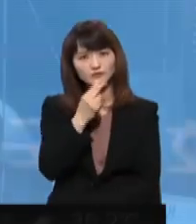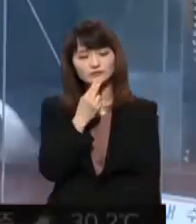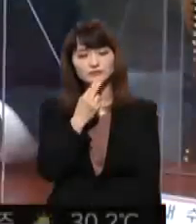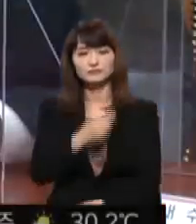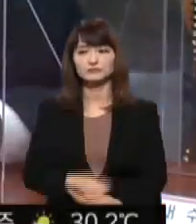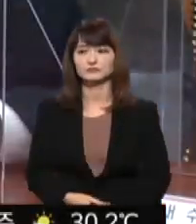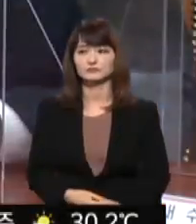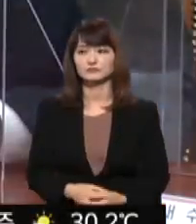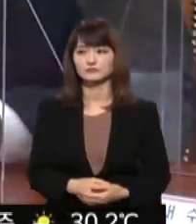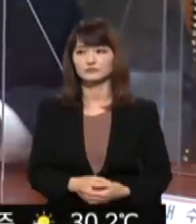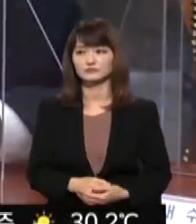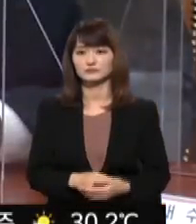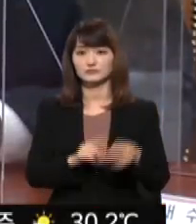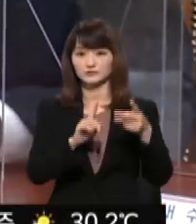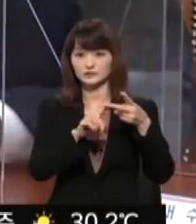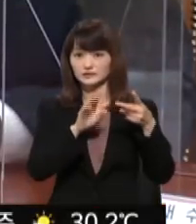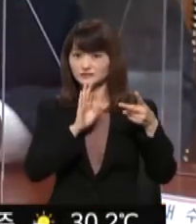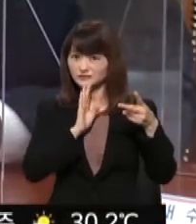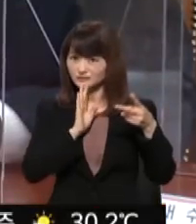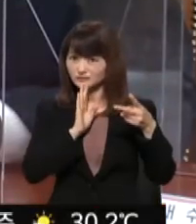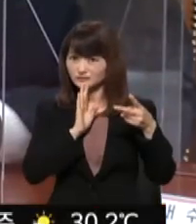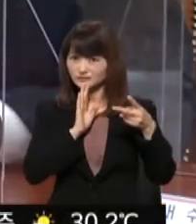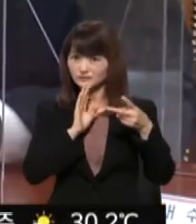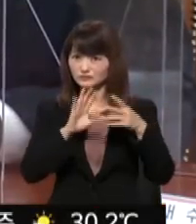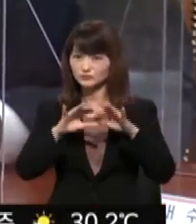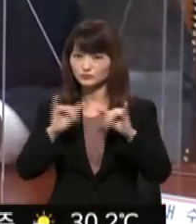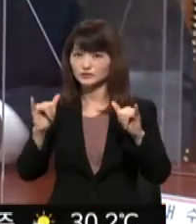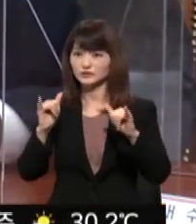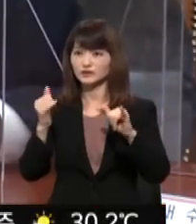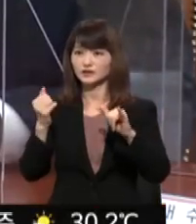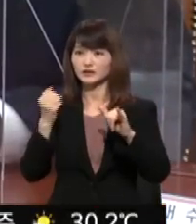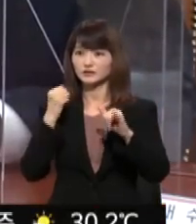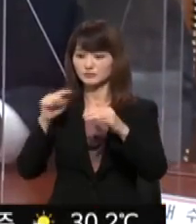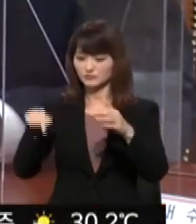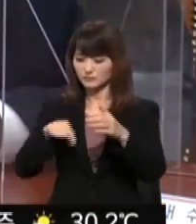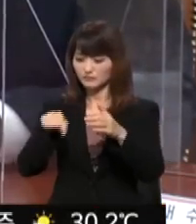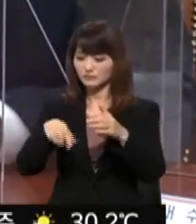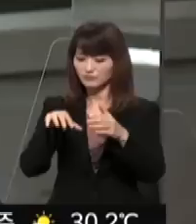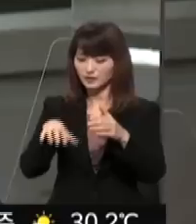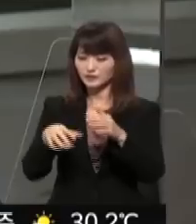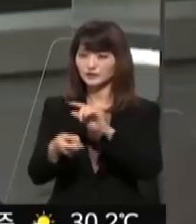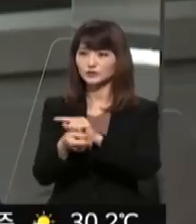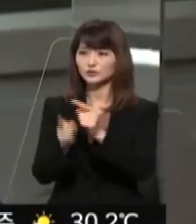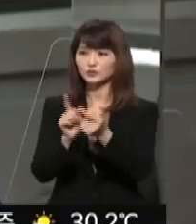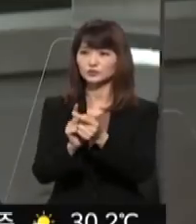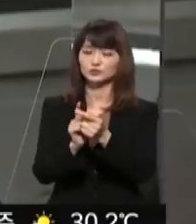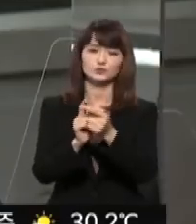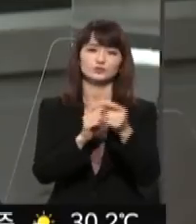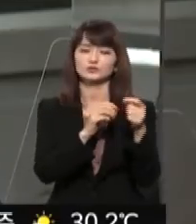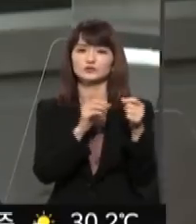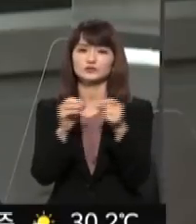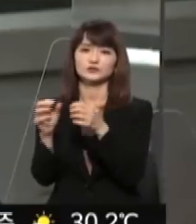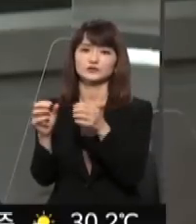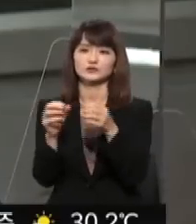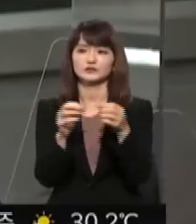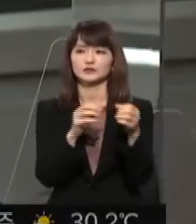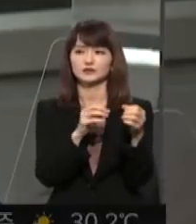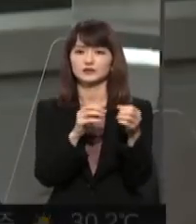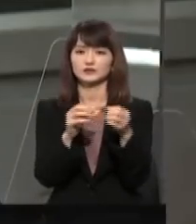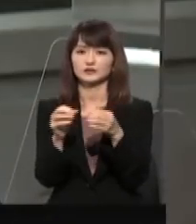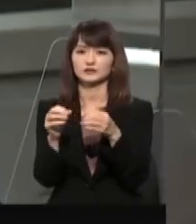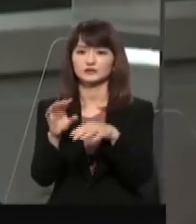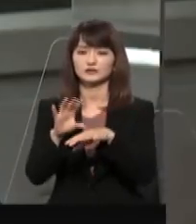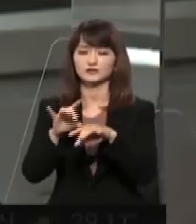사실이라 하더라도 이게 당 내부에서 지도부끼리 이런 말을 주고 받는 얘기를